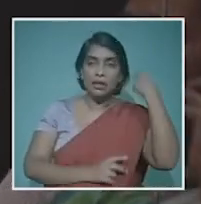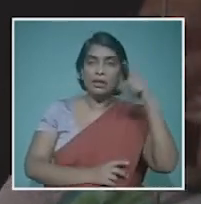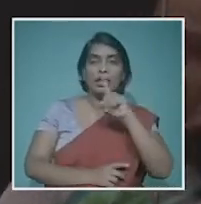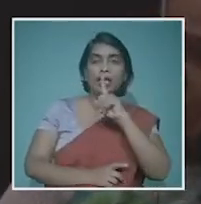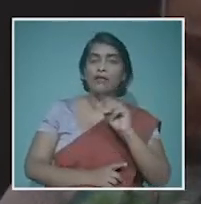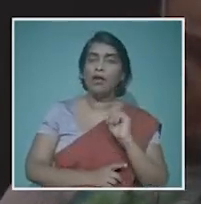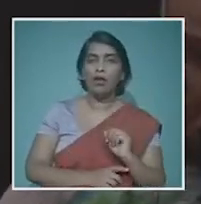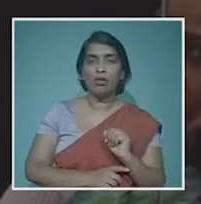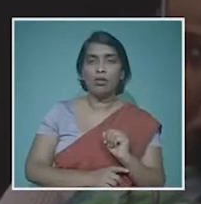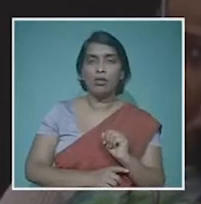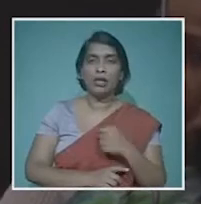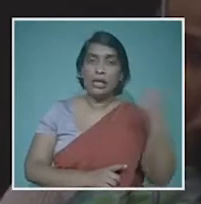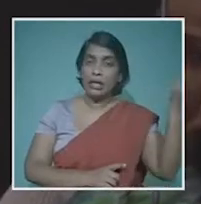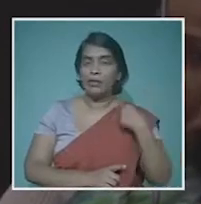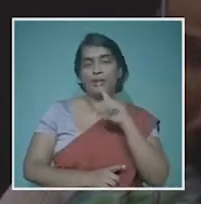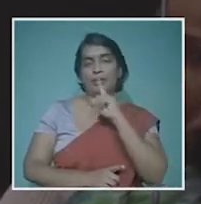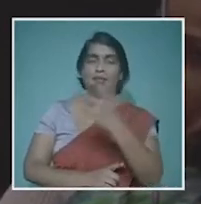කිව්වේ කියලා මට කියපු එක කියන්න බෑ මෙතන